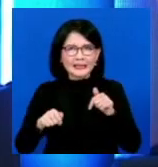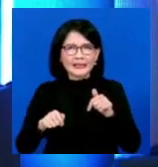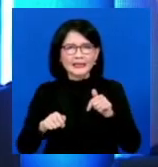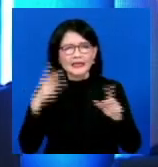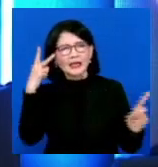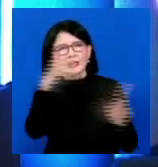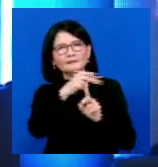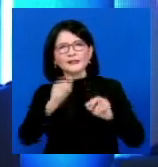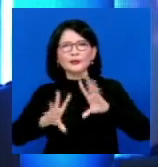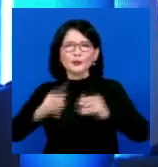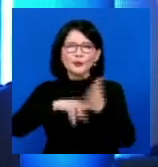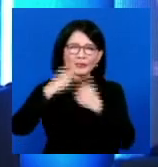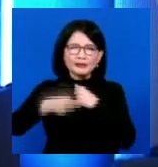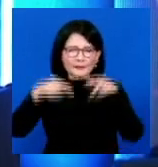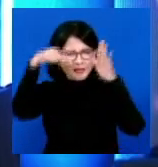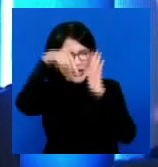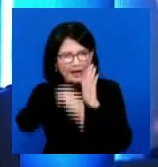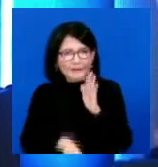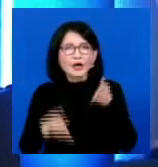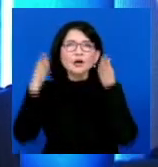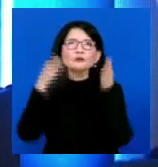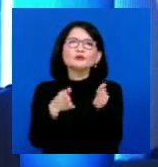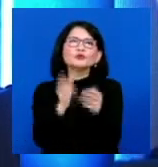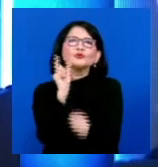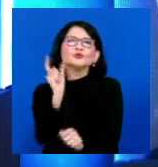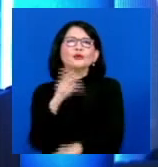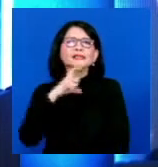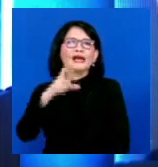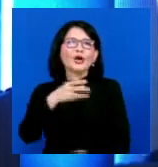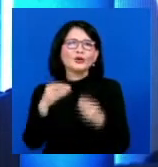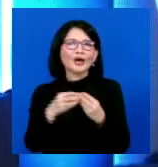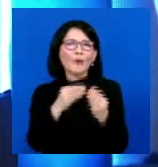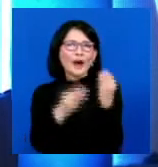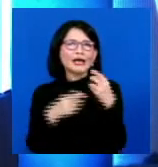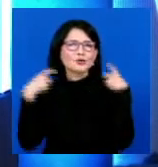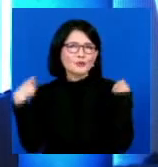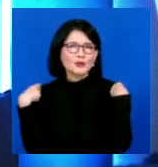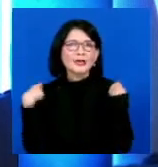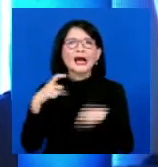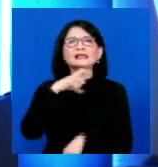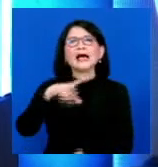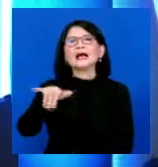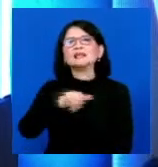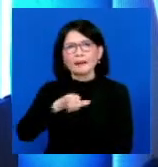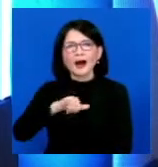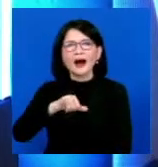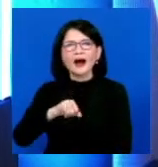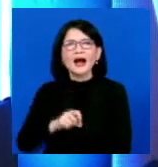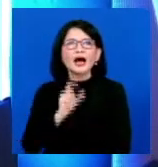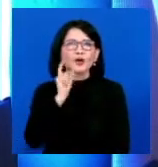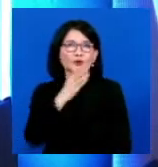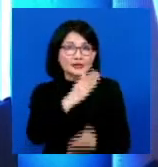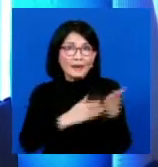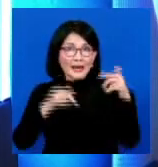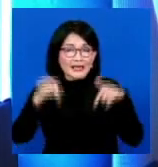visi dan misi khusus untuk para calon wakil gubernur metode yang sama akan digunakan untuk segmen